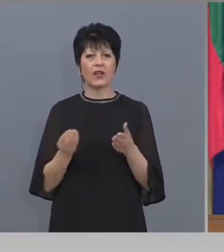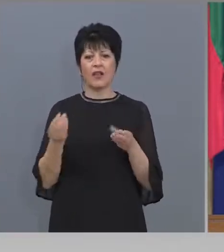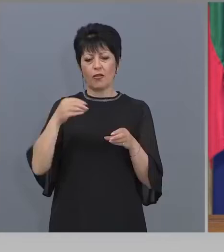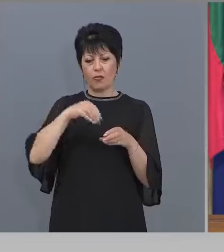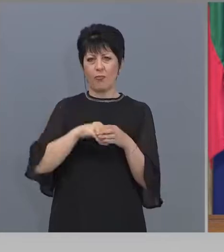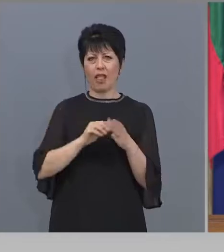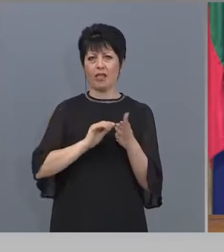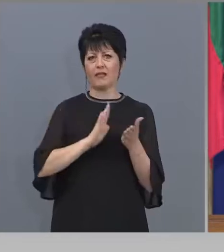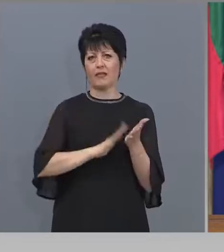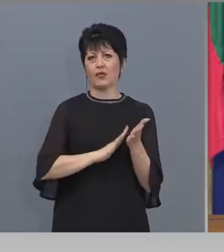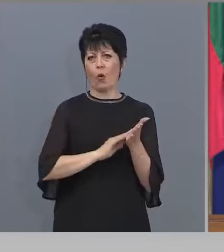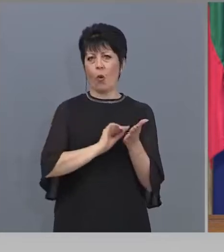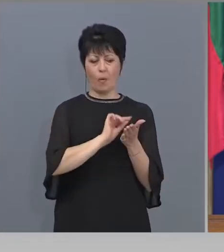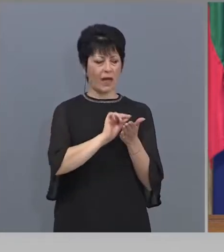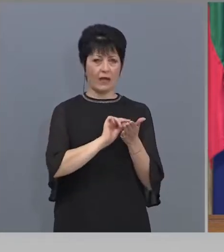да